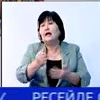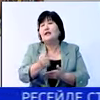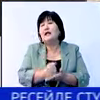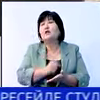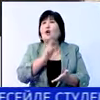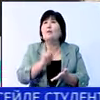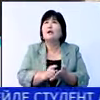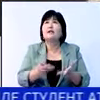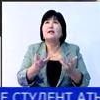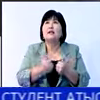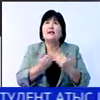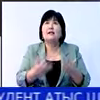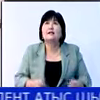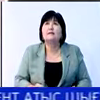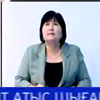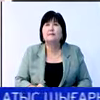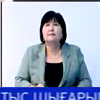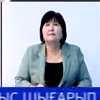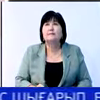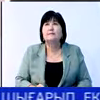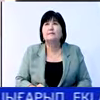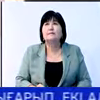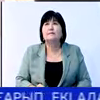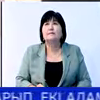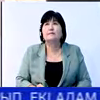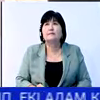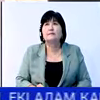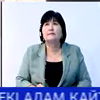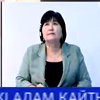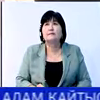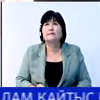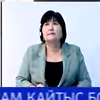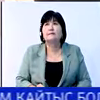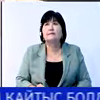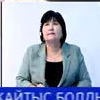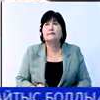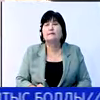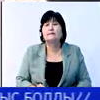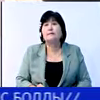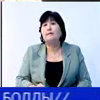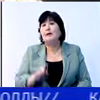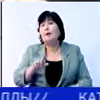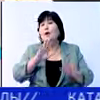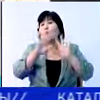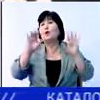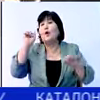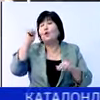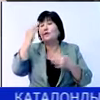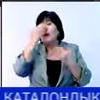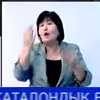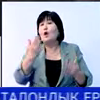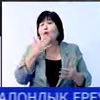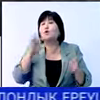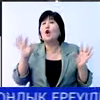парызы санайды. У нас вот на выставке стоят наши узбекские национальные инструменты. Бұл көрмеде өзбек халқының